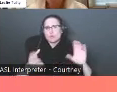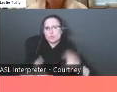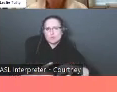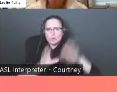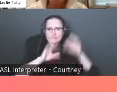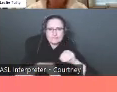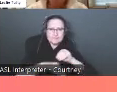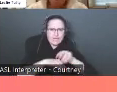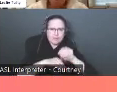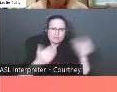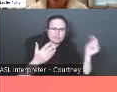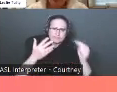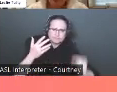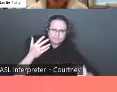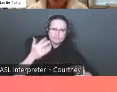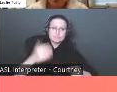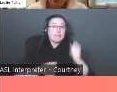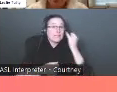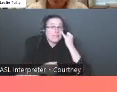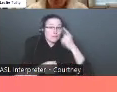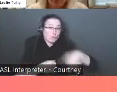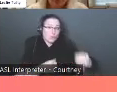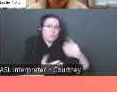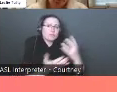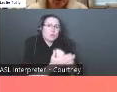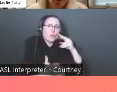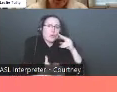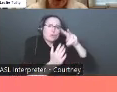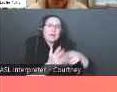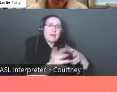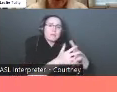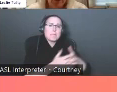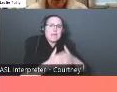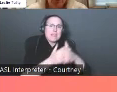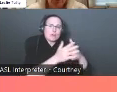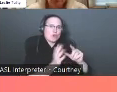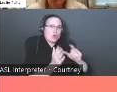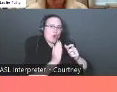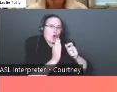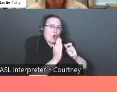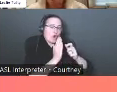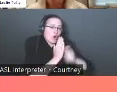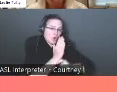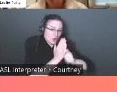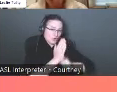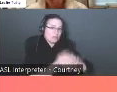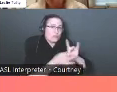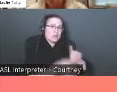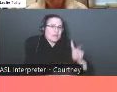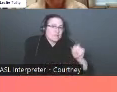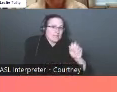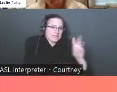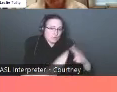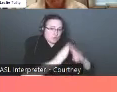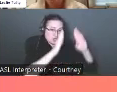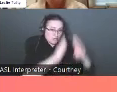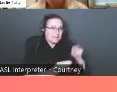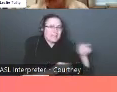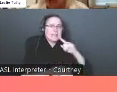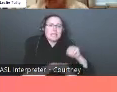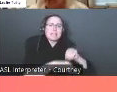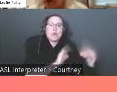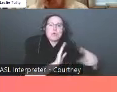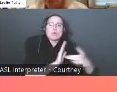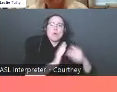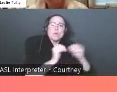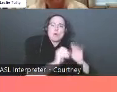nombreux services d'information sur la violence conjugale, du counseling par les intervenantes,